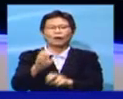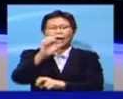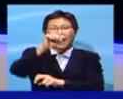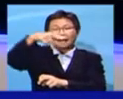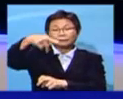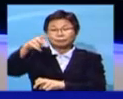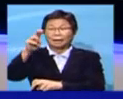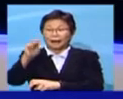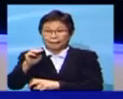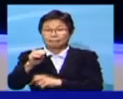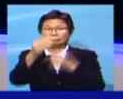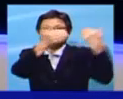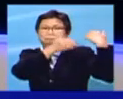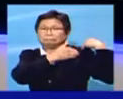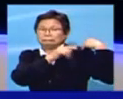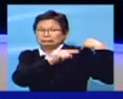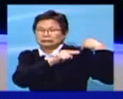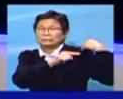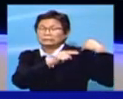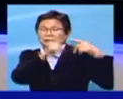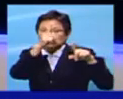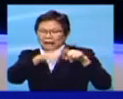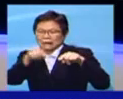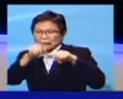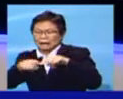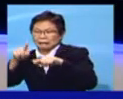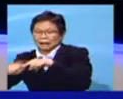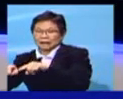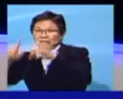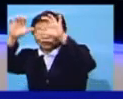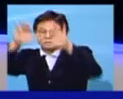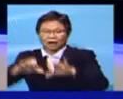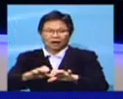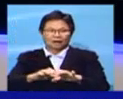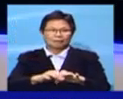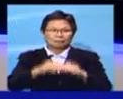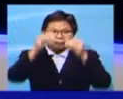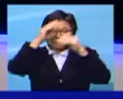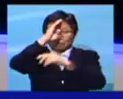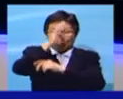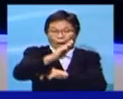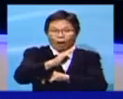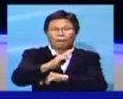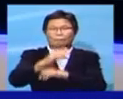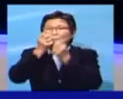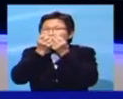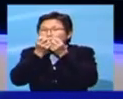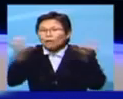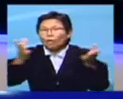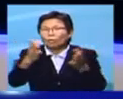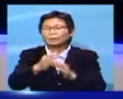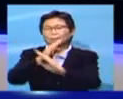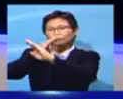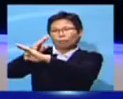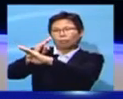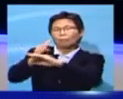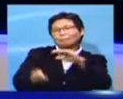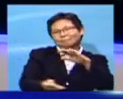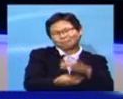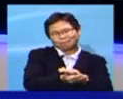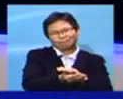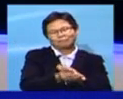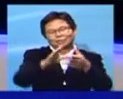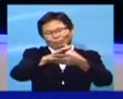Malay sprm peranak menyelar membongkar dan membendung perbuatan rasuah segmen negaraku